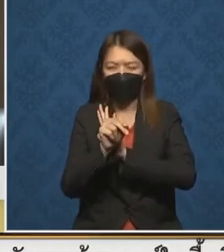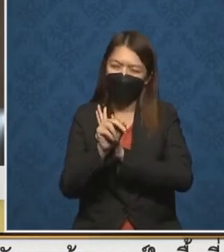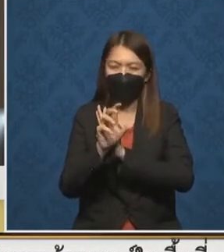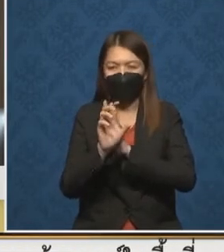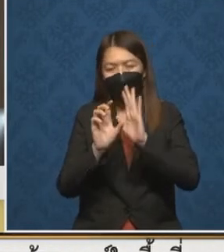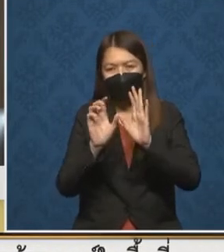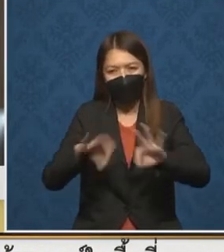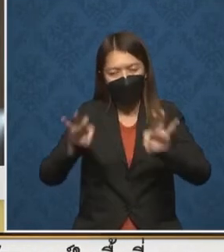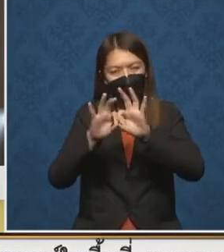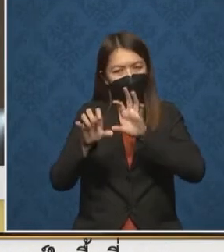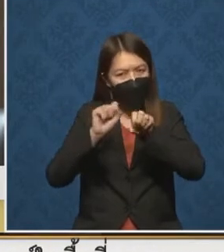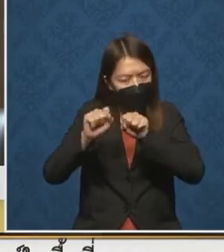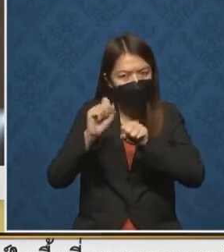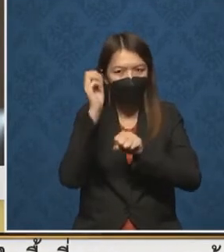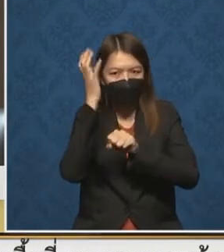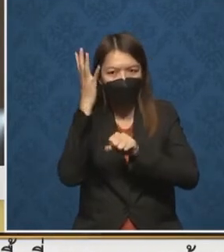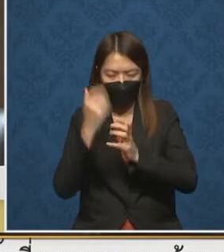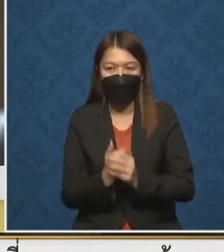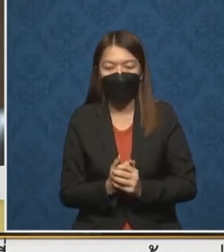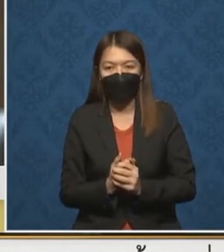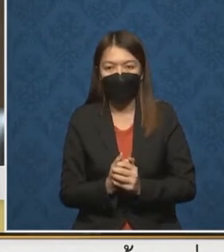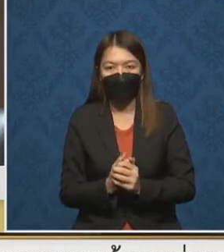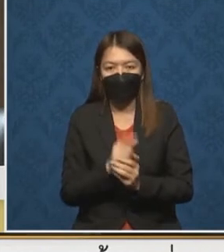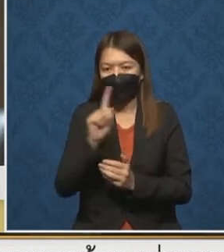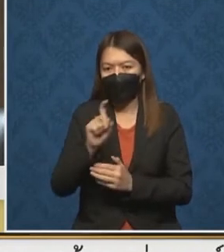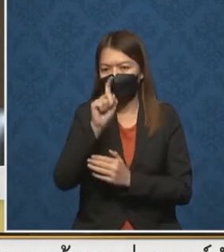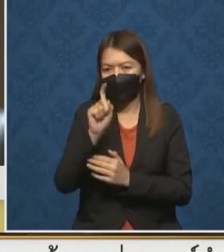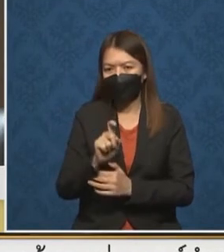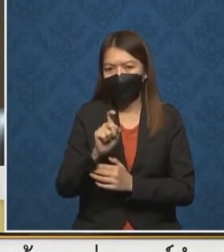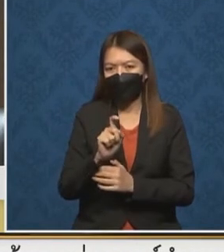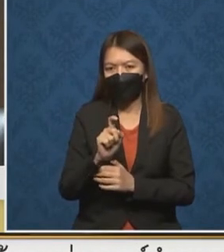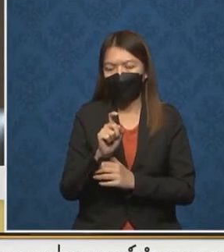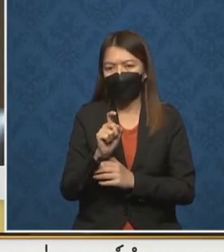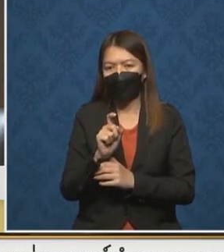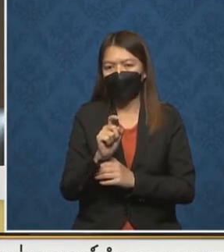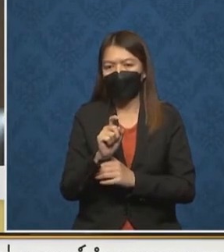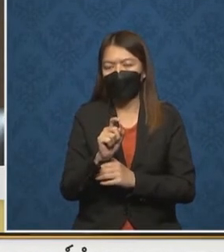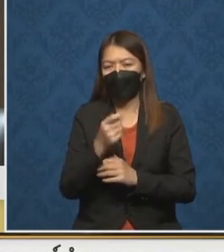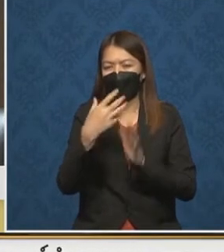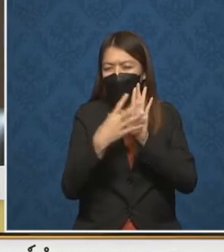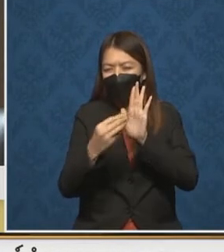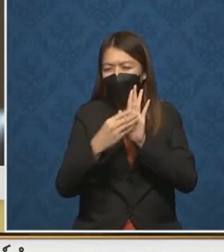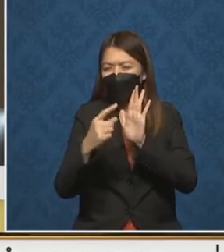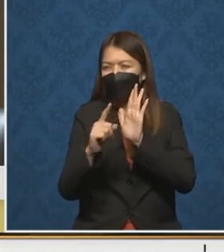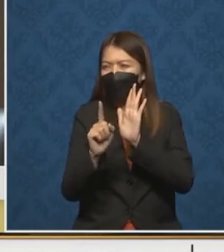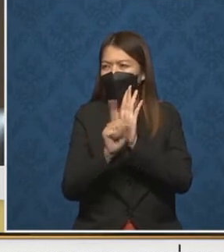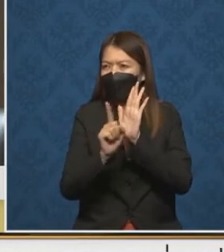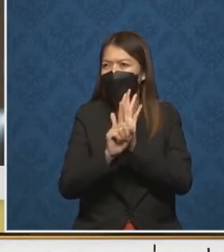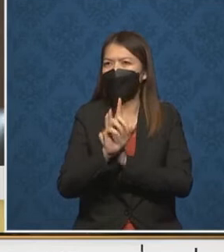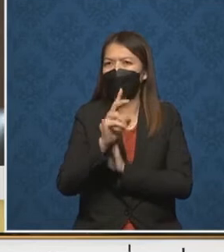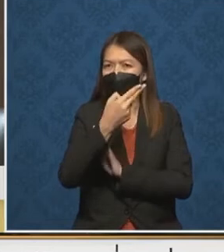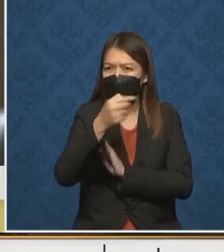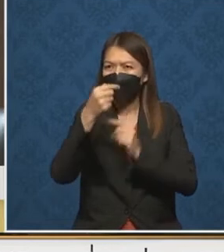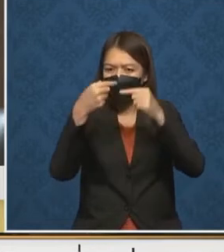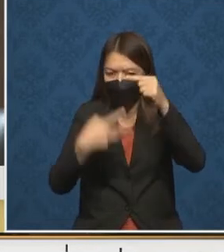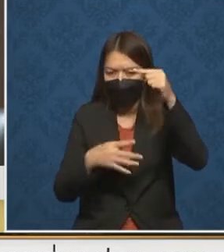้ถ้าใครสงสัยน่าจะเป็วัตกรรมที่ดีของหักนติธรมอบรมมา 8 หกสูตแล้ว